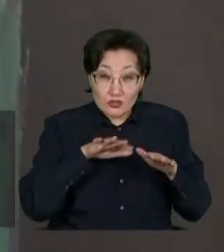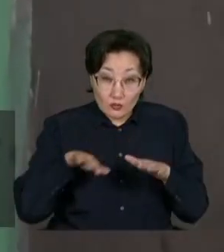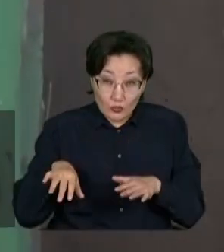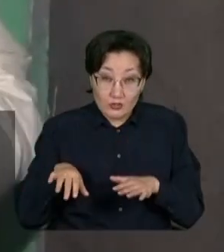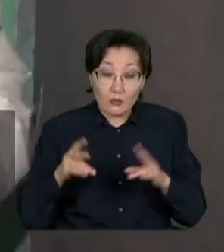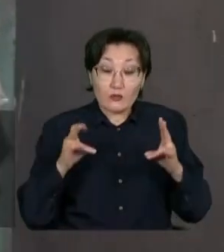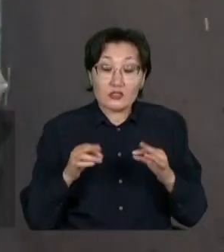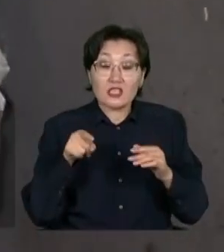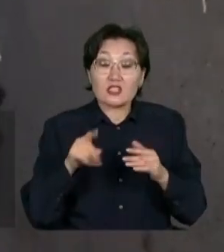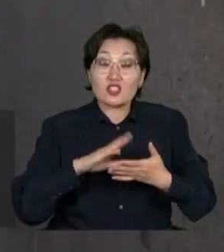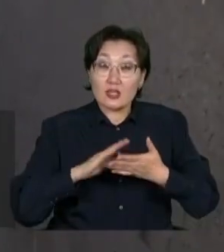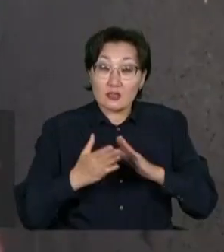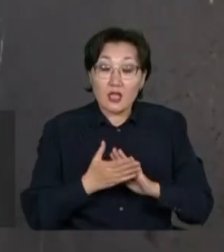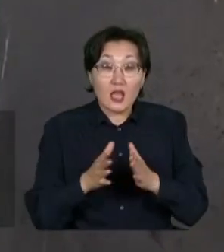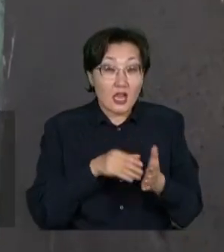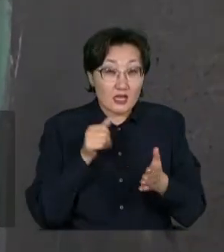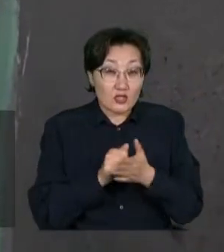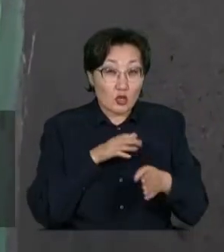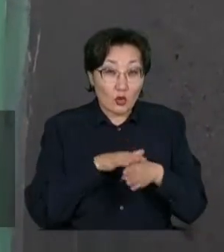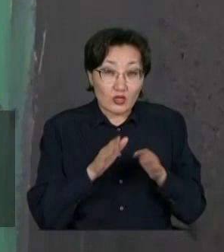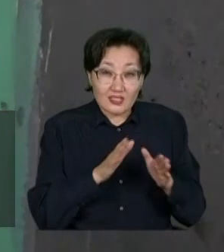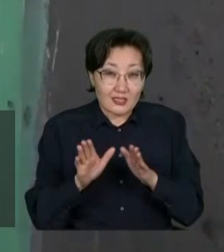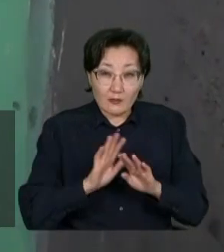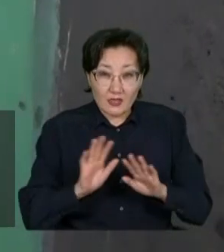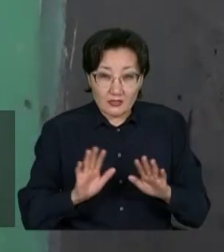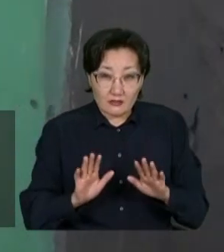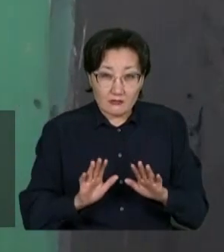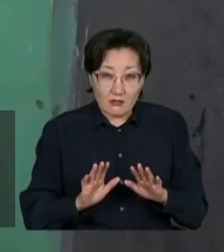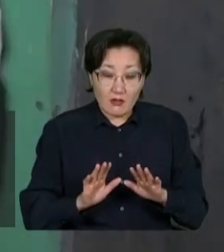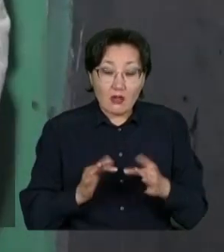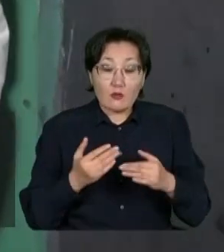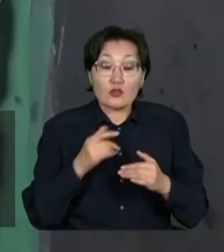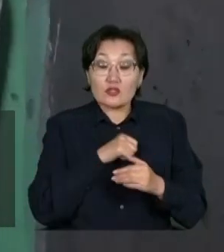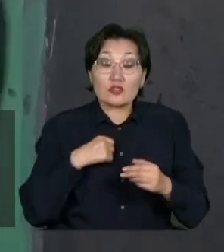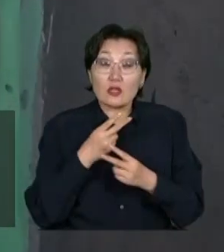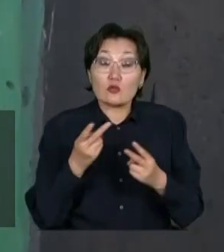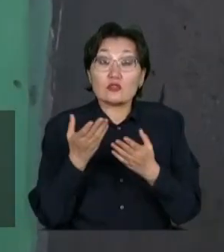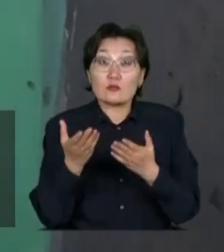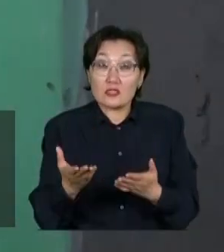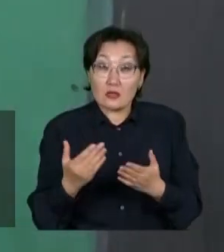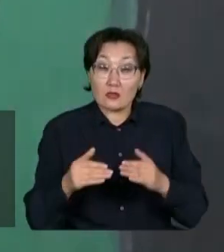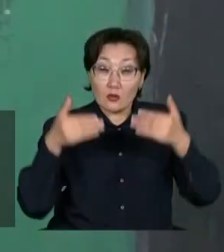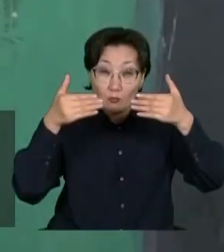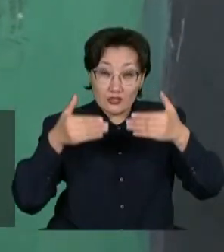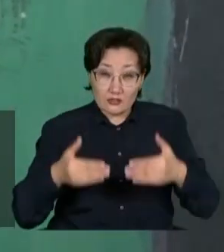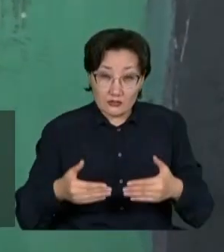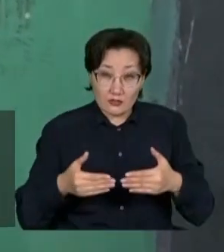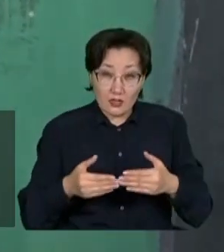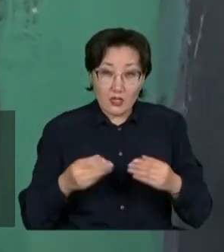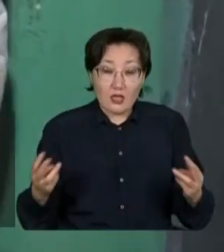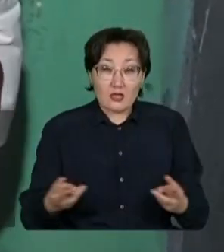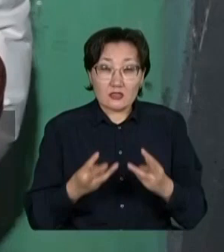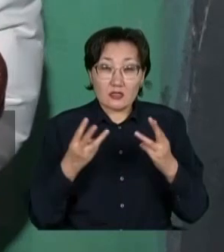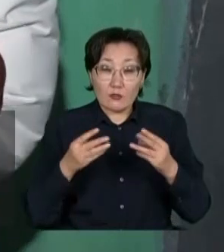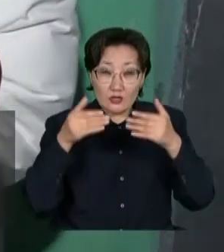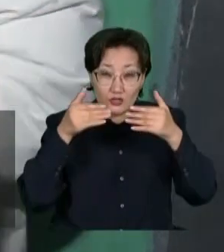өтті, бірақ мұндағы жағдай әлі толық ретке келтірілмеген көрінеді. Өздеріңіз көріп тұрғандай, қабырғалар күйген